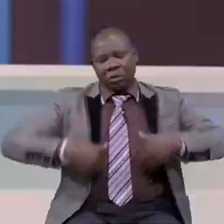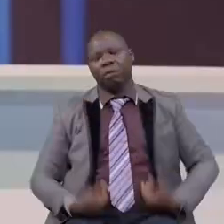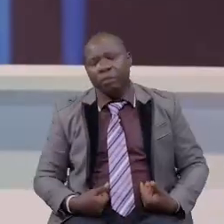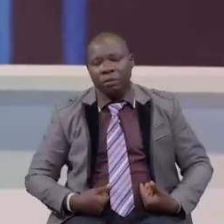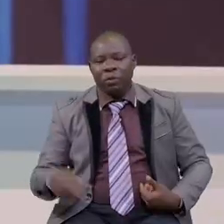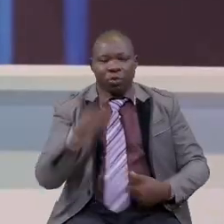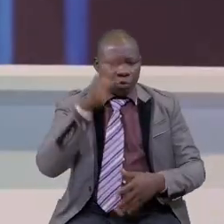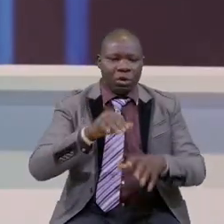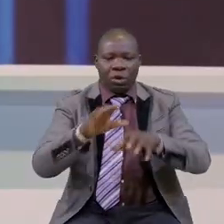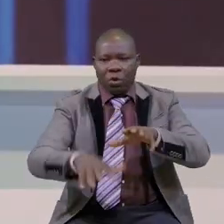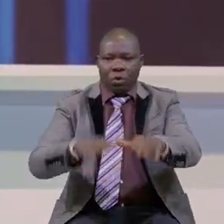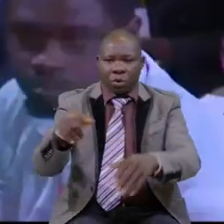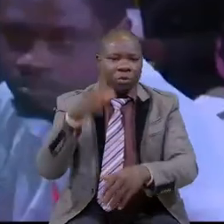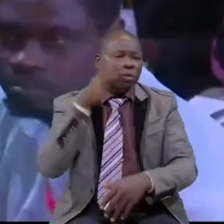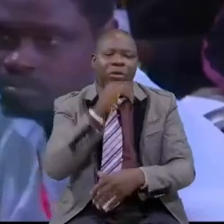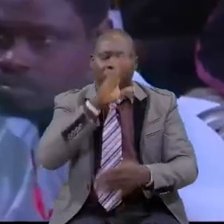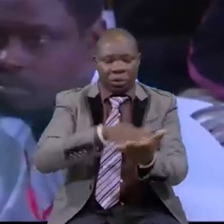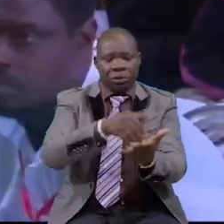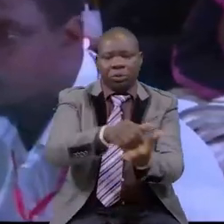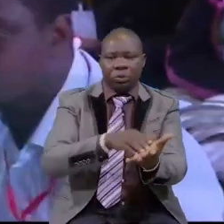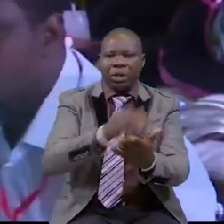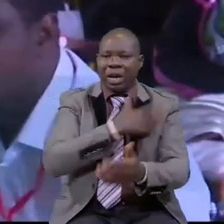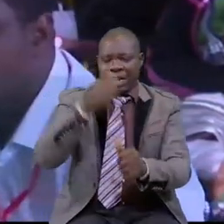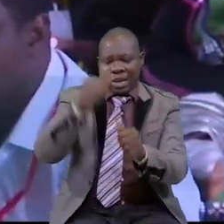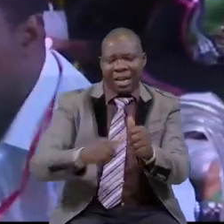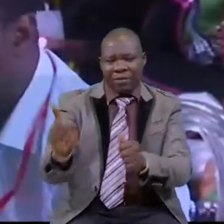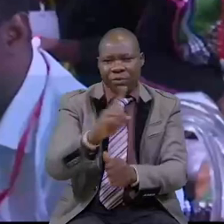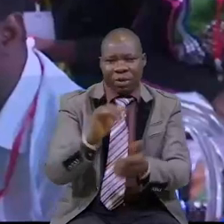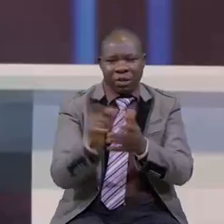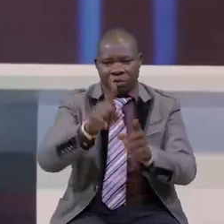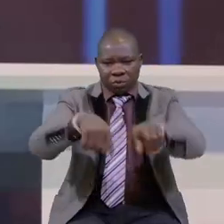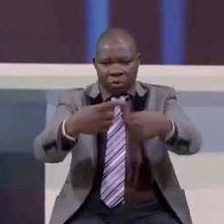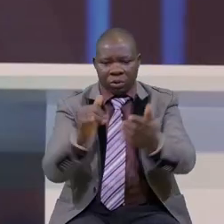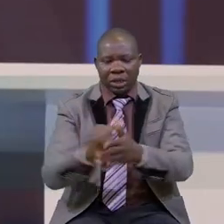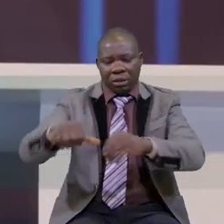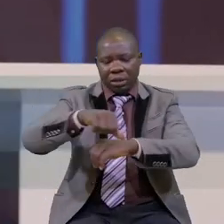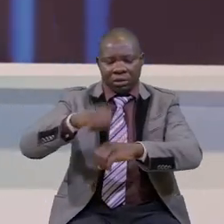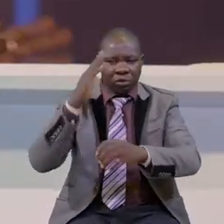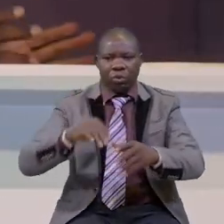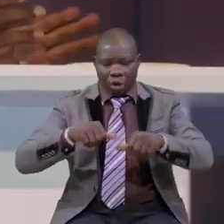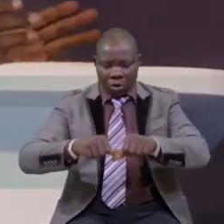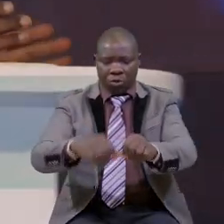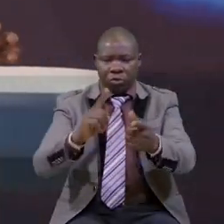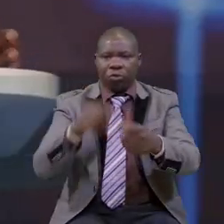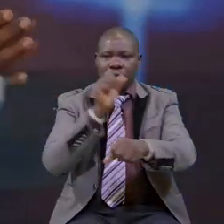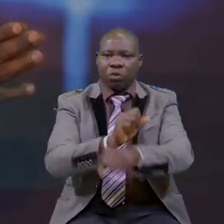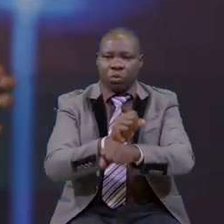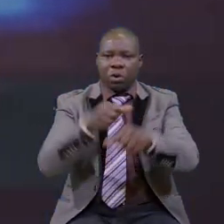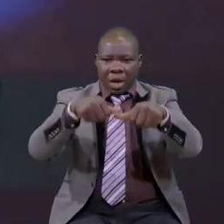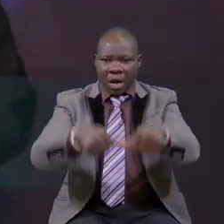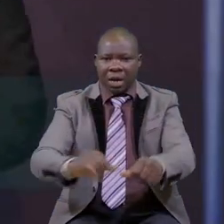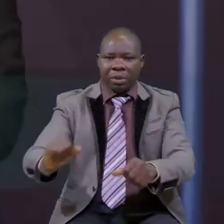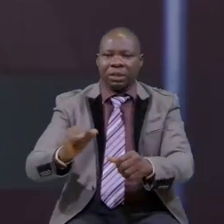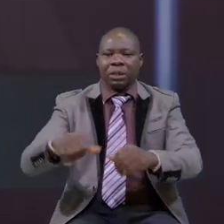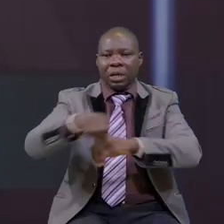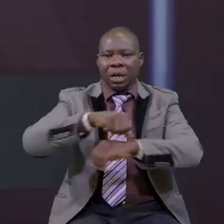fatigué. Vous allez marcher, vous ne serez pas épuisé. Et partout vous irez, cette onction va continuer à fonctionner.